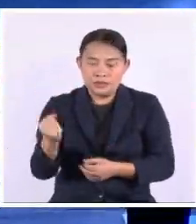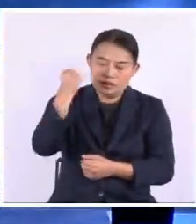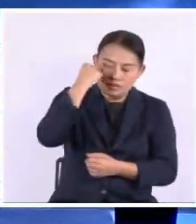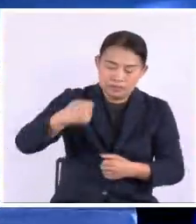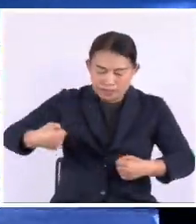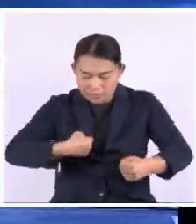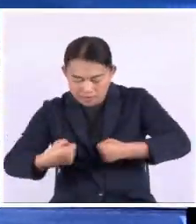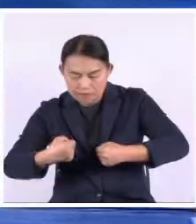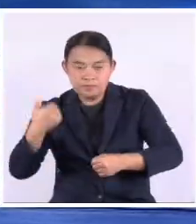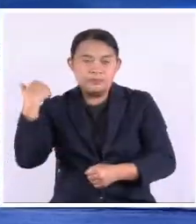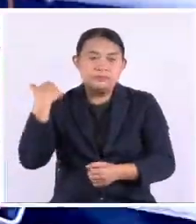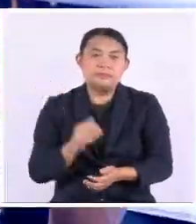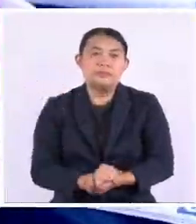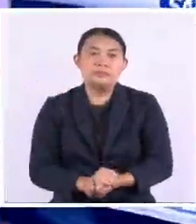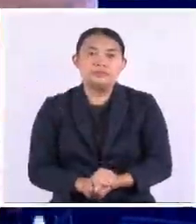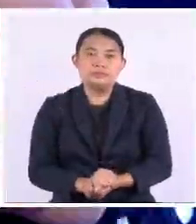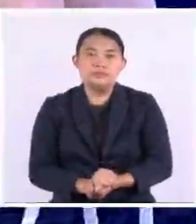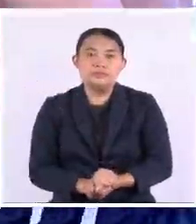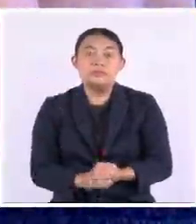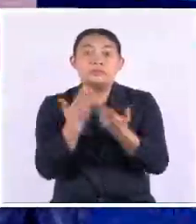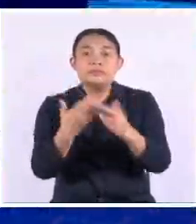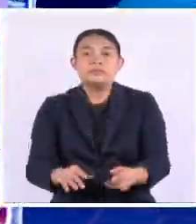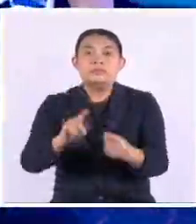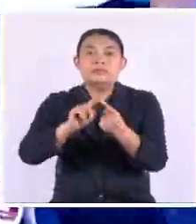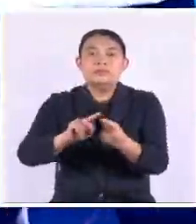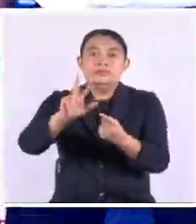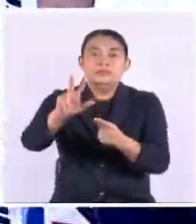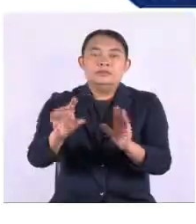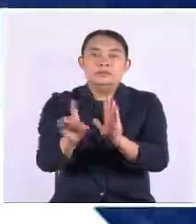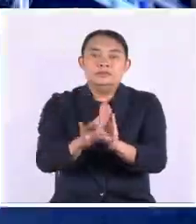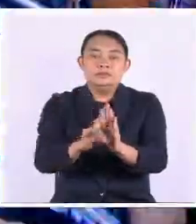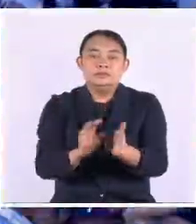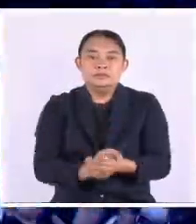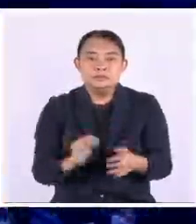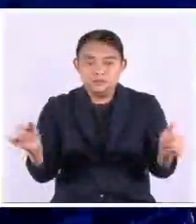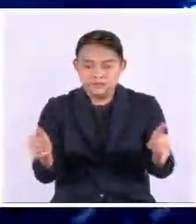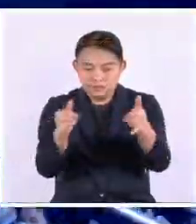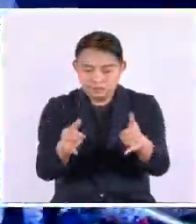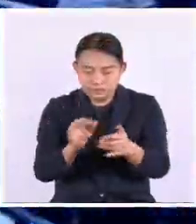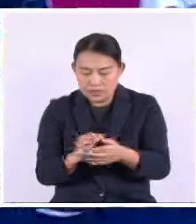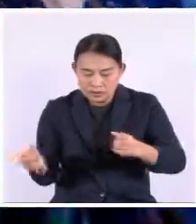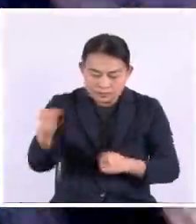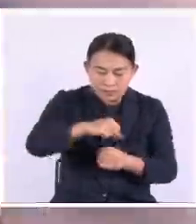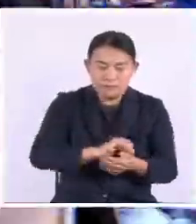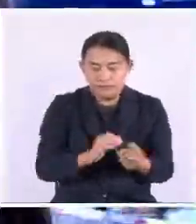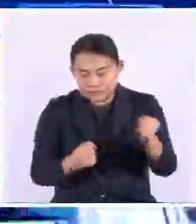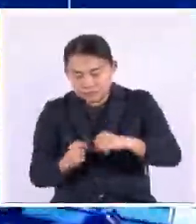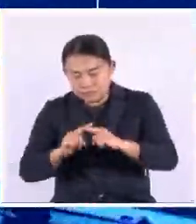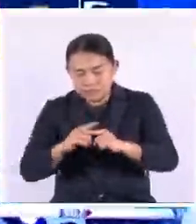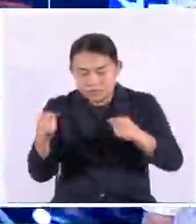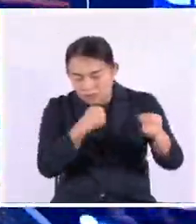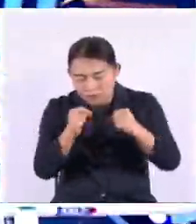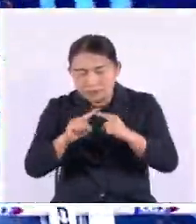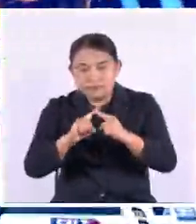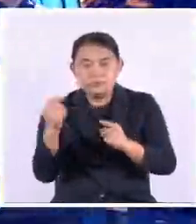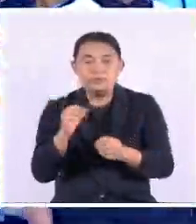ตัวชุดใหญ่เลยครับเข้าสู่ยุคที่ 3นะครับยุคสุดท้ายทั้งคู่ต้องแลกหมัดกันอย่างสนุกเลยครับและเป็น